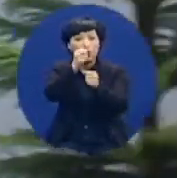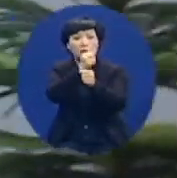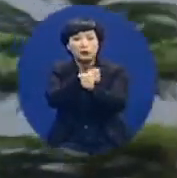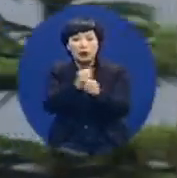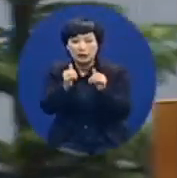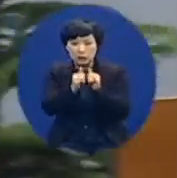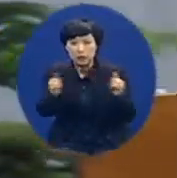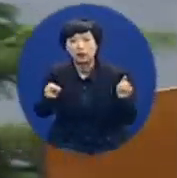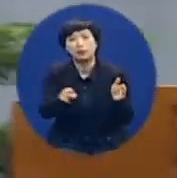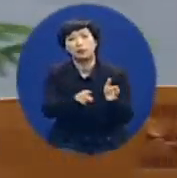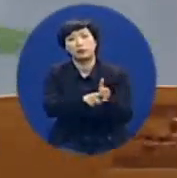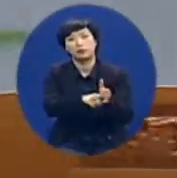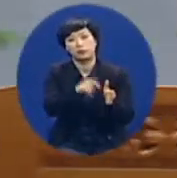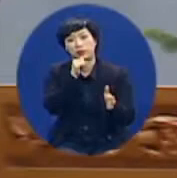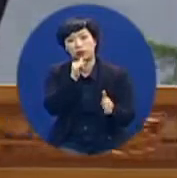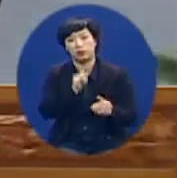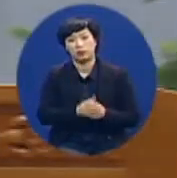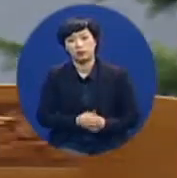자라고